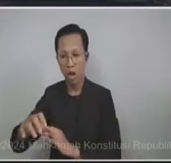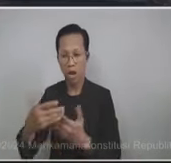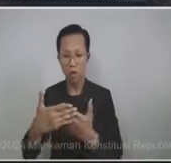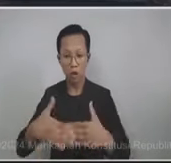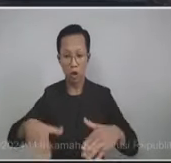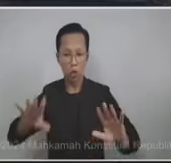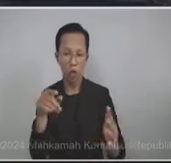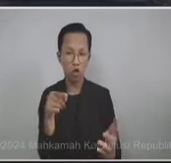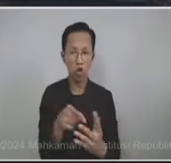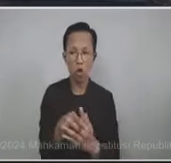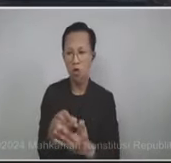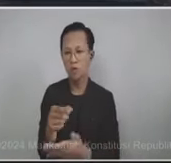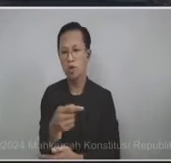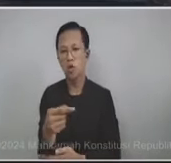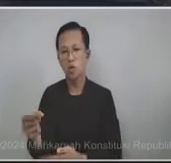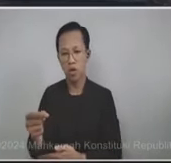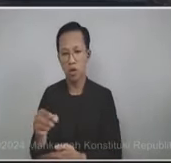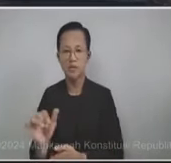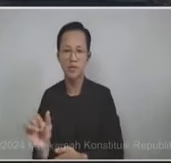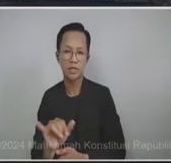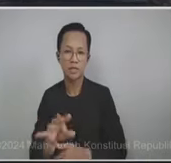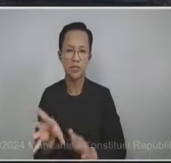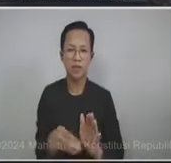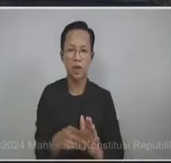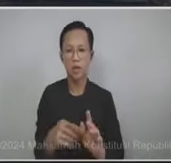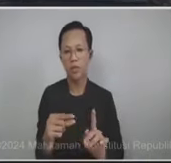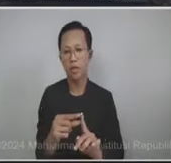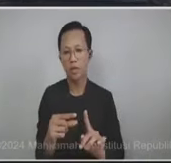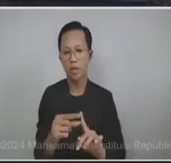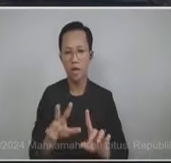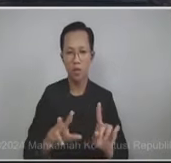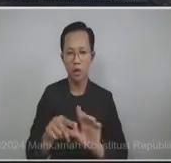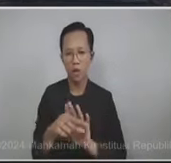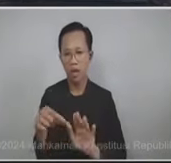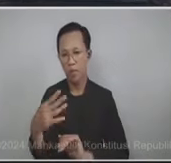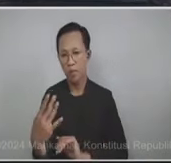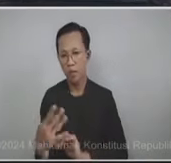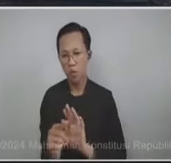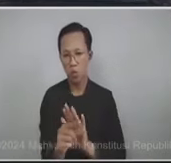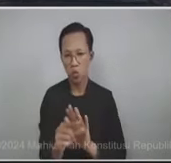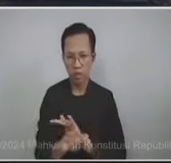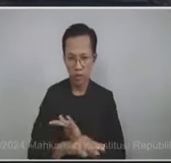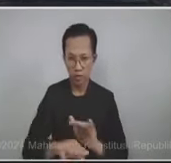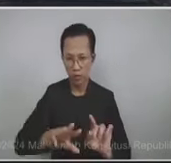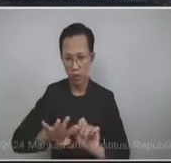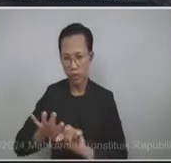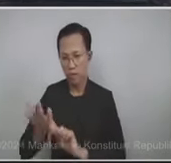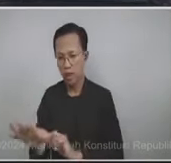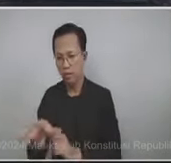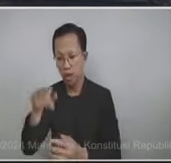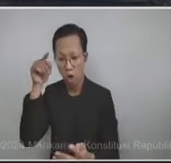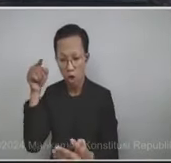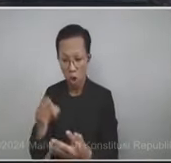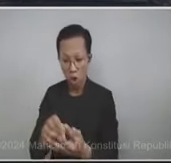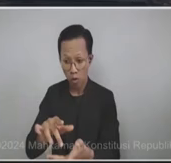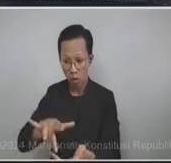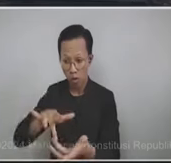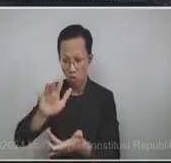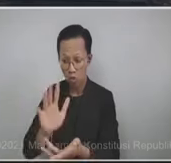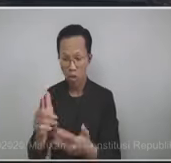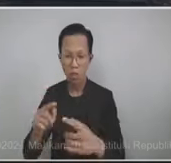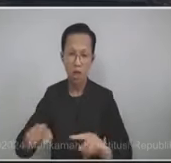pasal 18 ayat 4 udned 1945 sebab suara sah hasil pemilu menjadi hilang karena tidak dapat digunakan oleh partai politik untuk